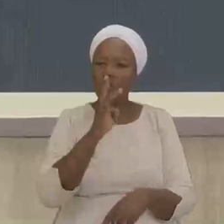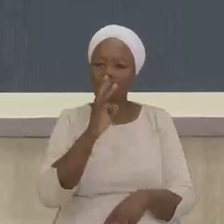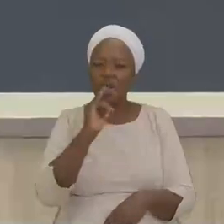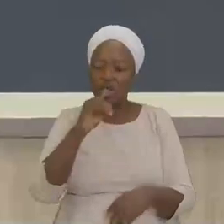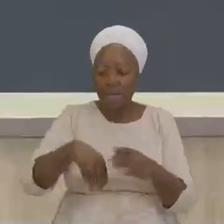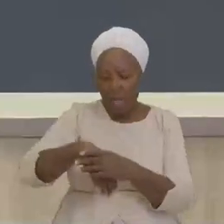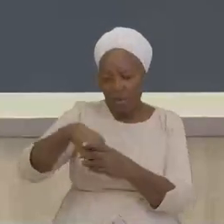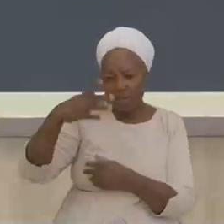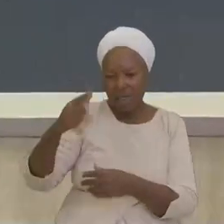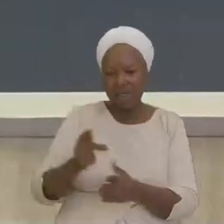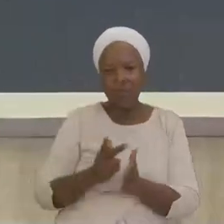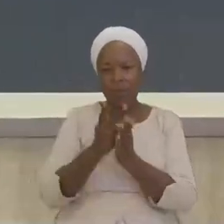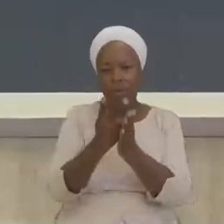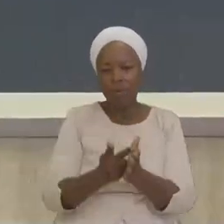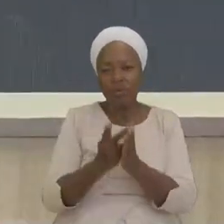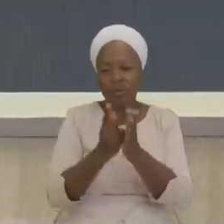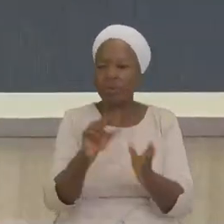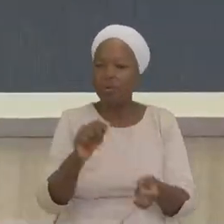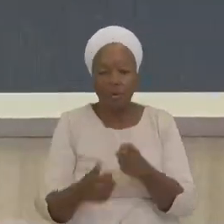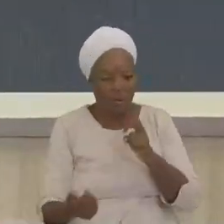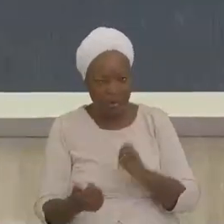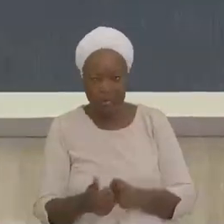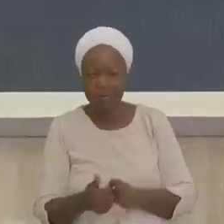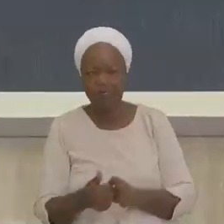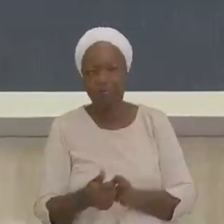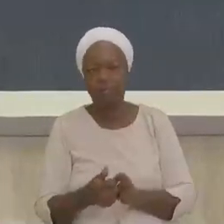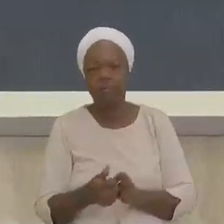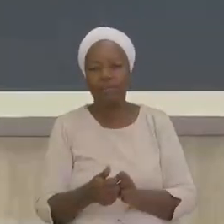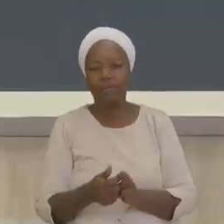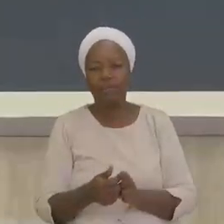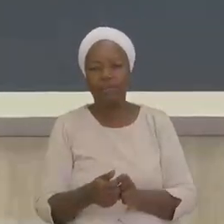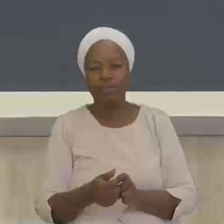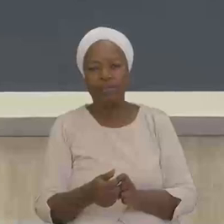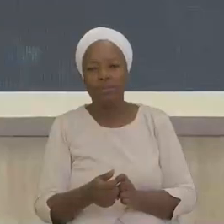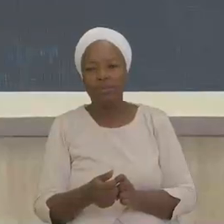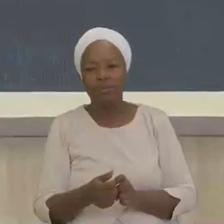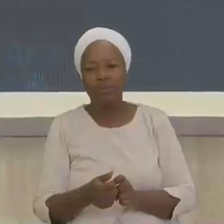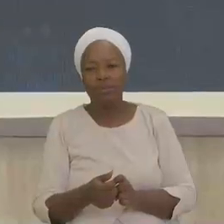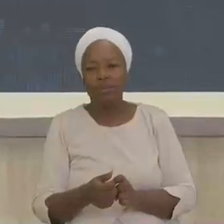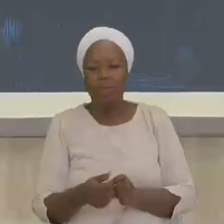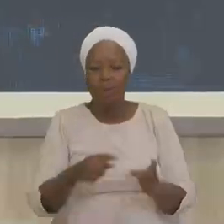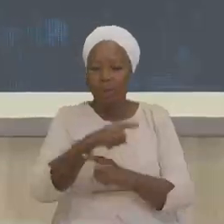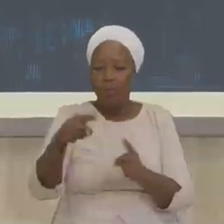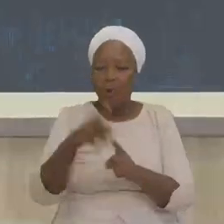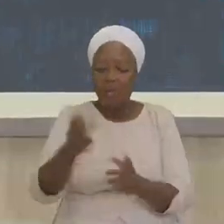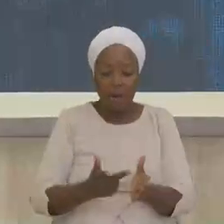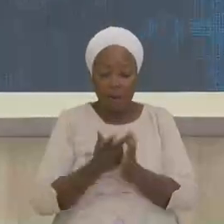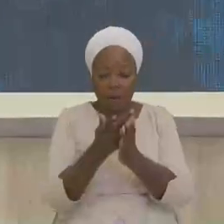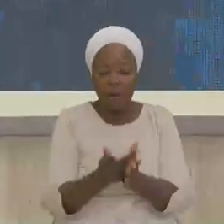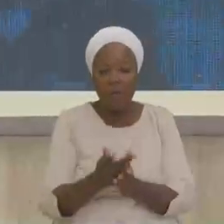Lorsque l'eau est au-dehors de la barque, il n'y a pas de problème.